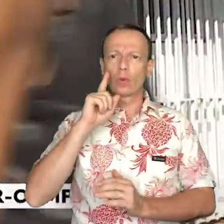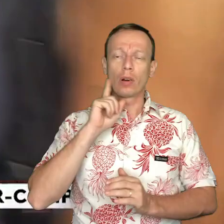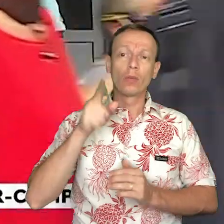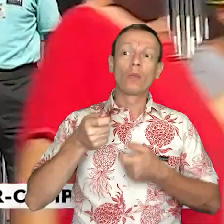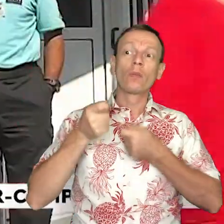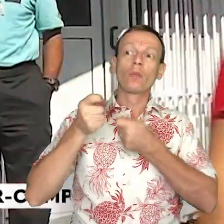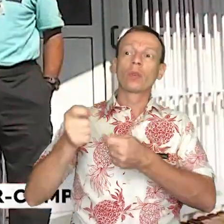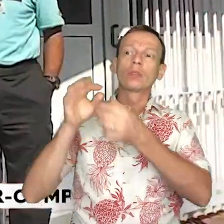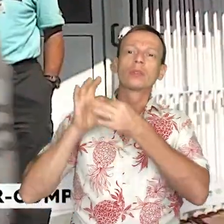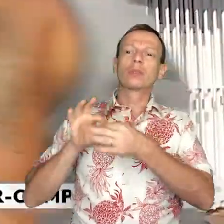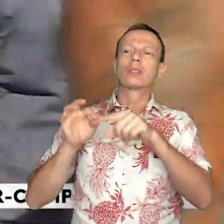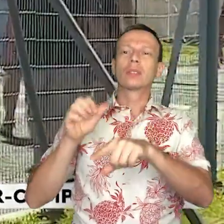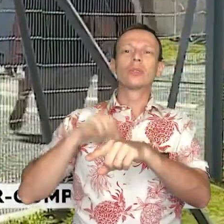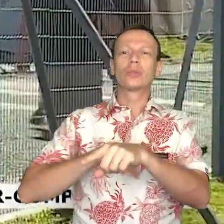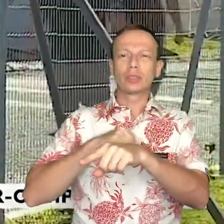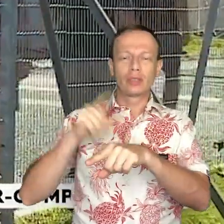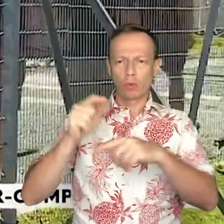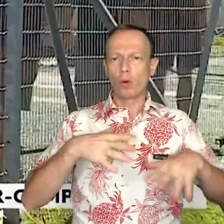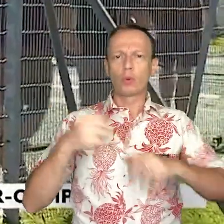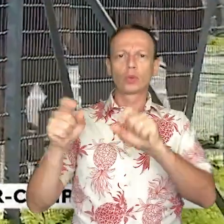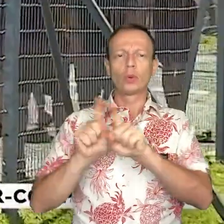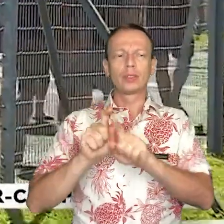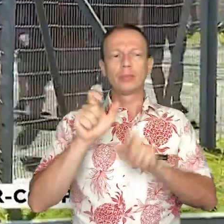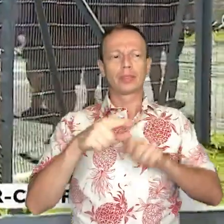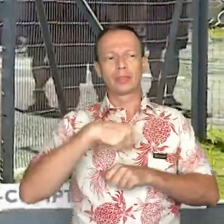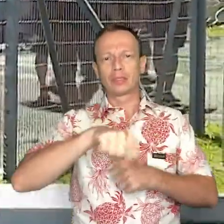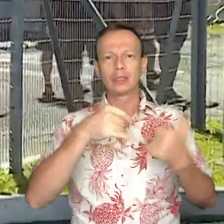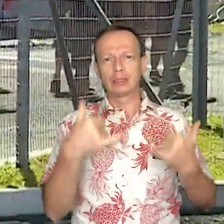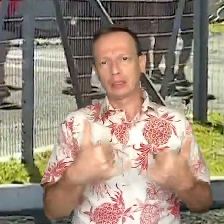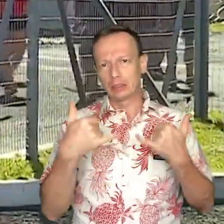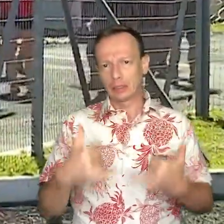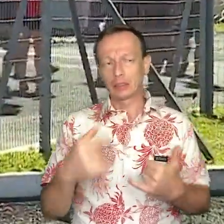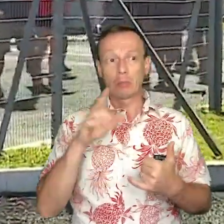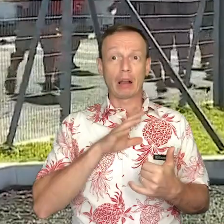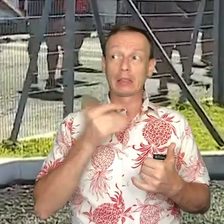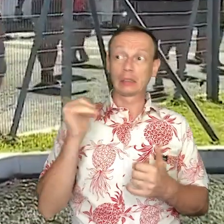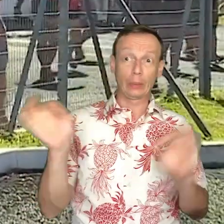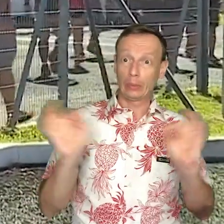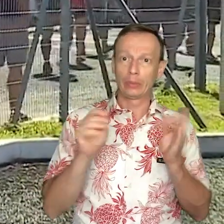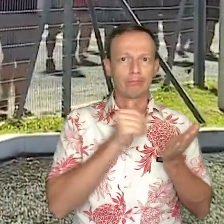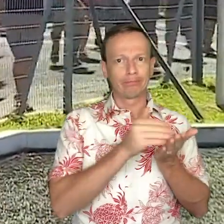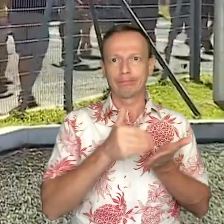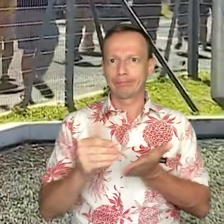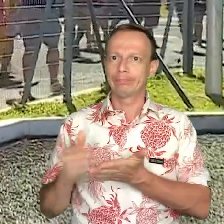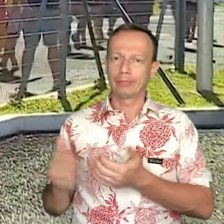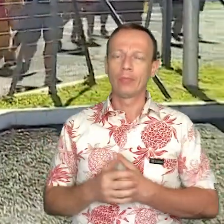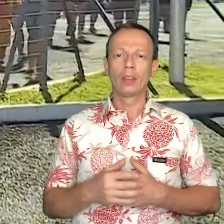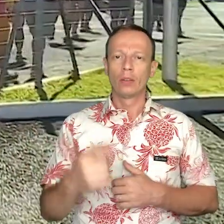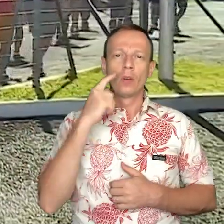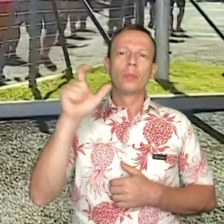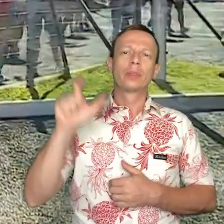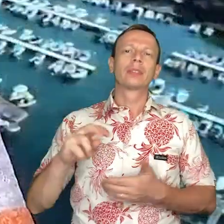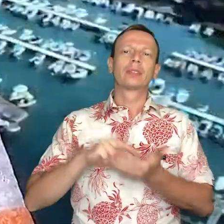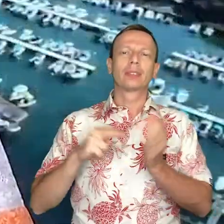qui forcera le repreneur suisse à embaucher le personnel menacé de licenciement. On écoute Jérôme Morin,